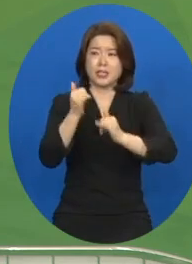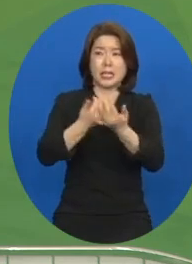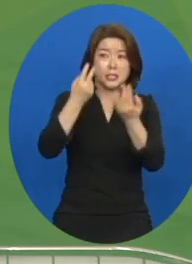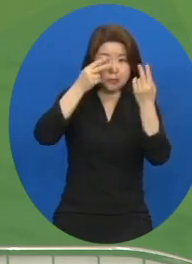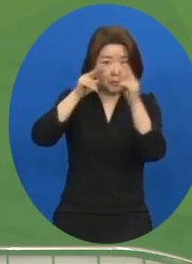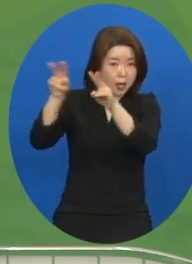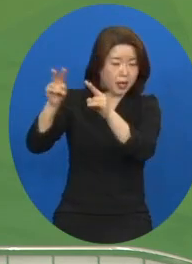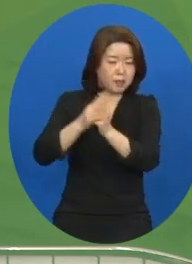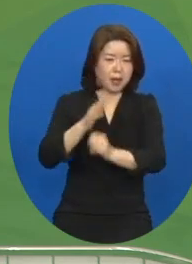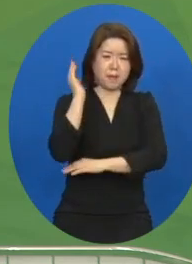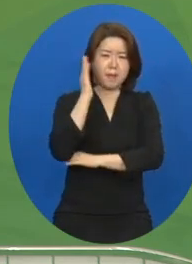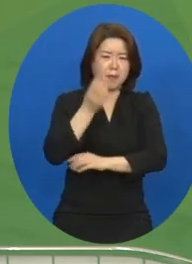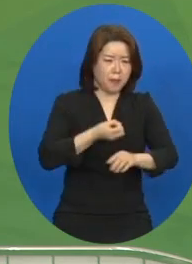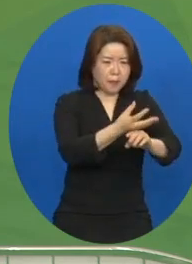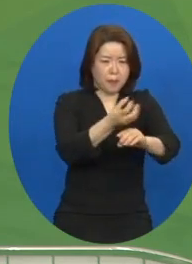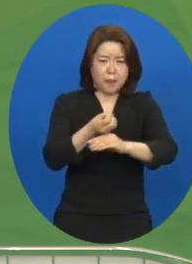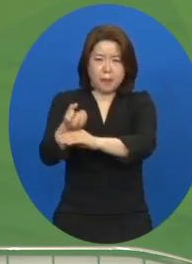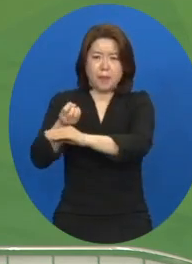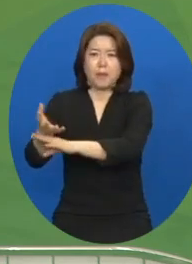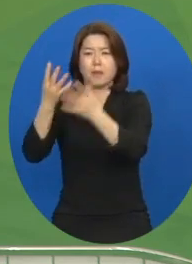얼마나 많이 전했는지 모릅니다.